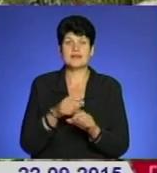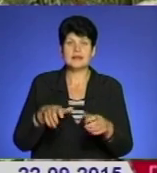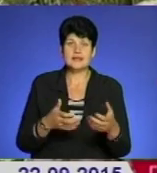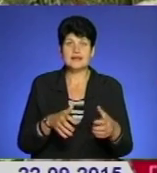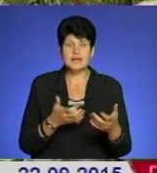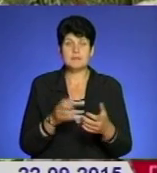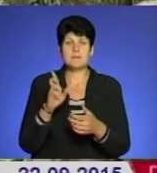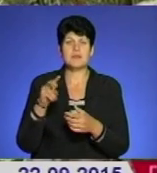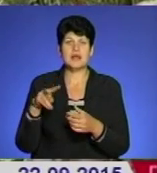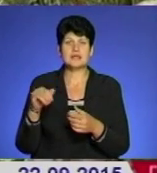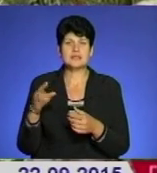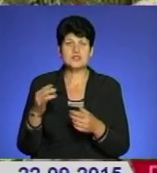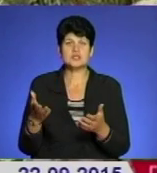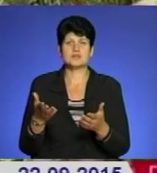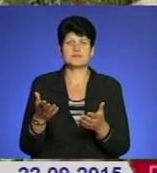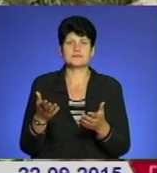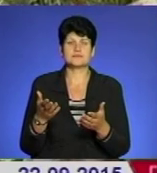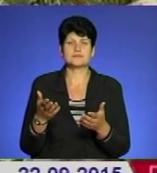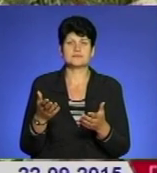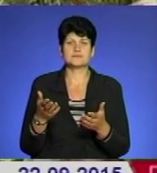і бліндажі,